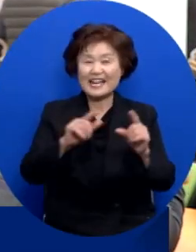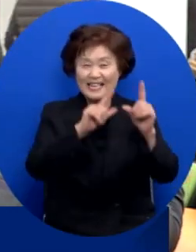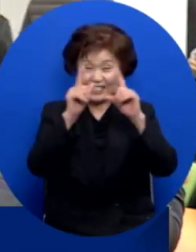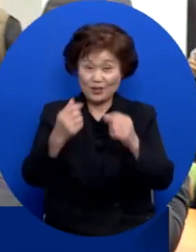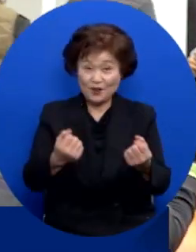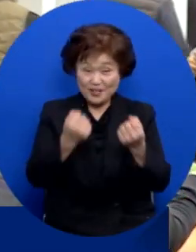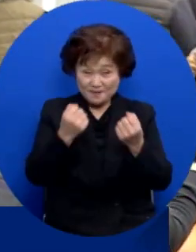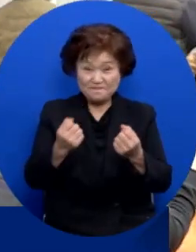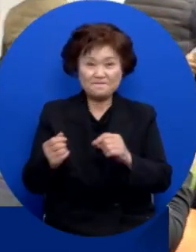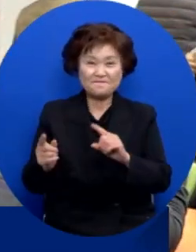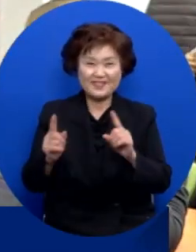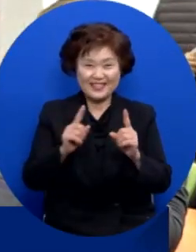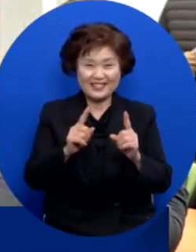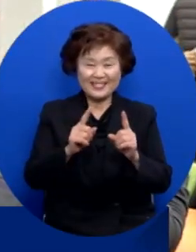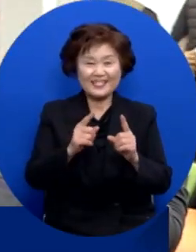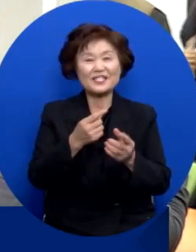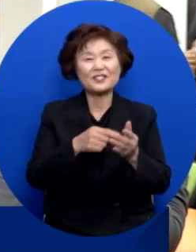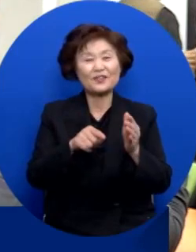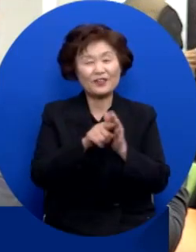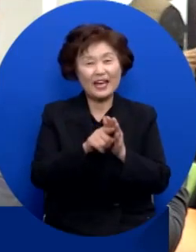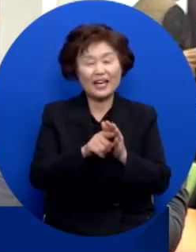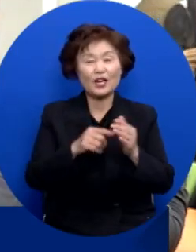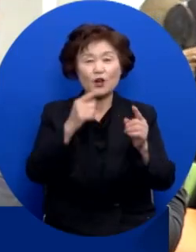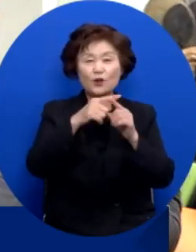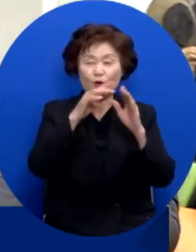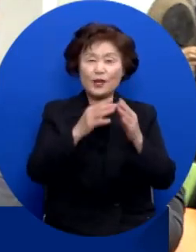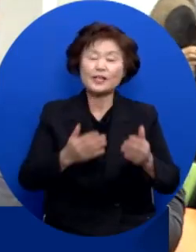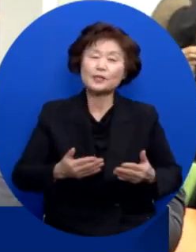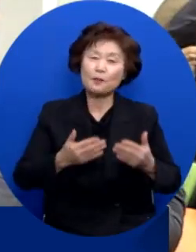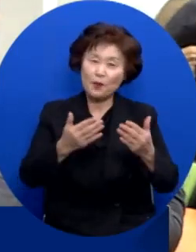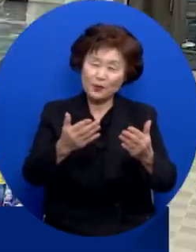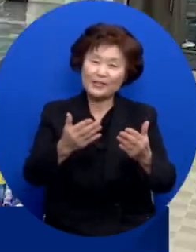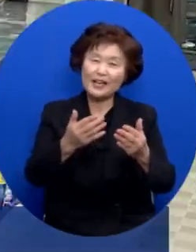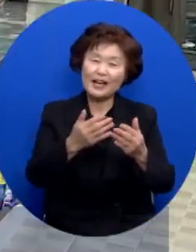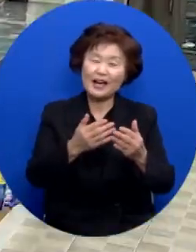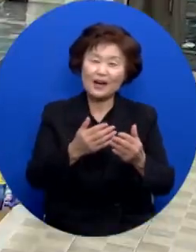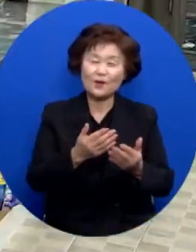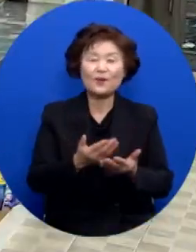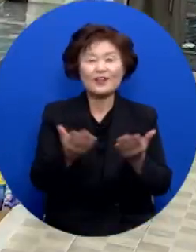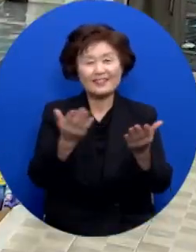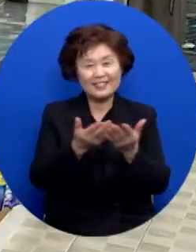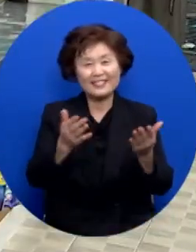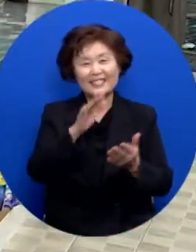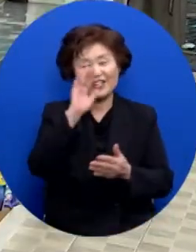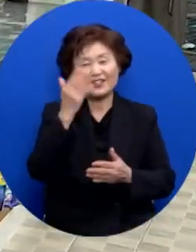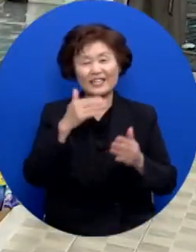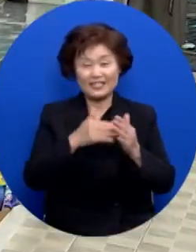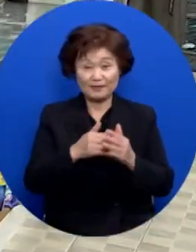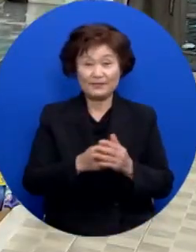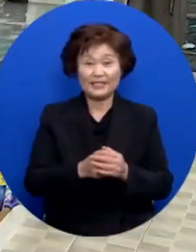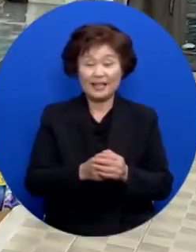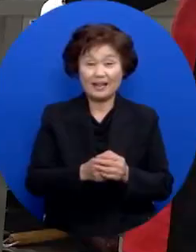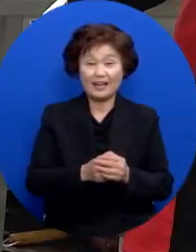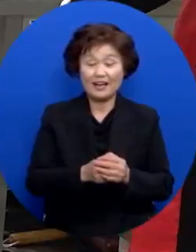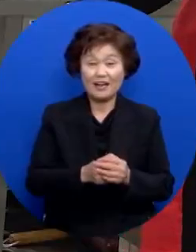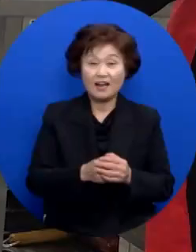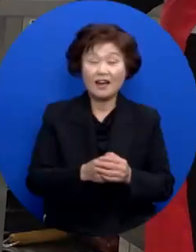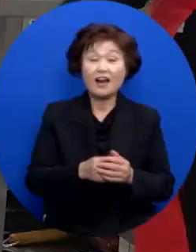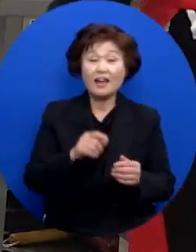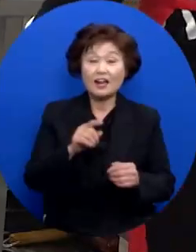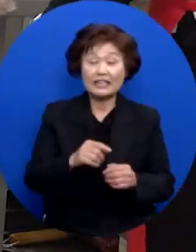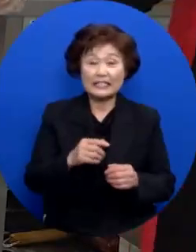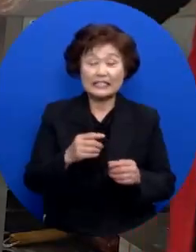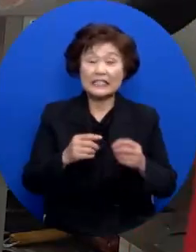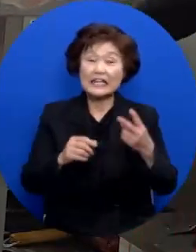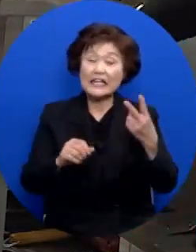이제 교회에서 봉사하고 함께 이렇게 나와서 이제 나누게 됐습니다. 웨슬리 사회성화 실천본부는